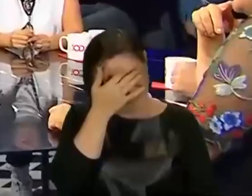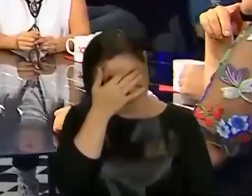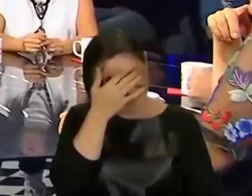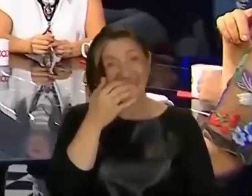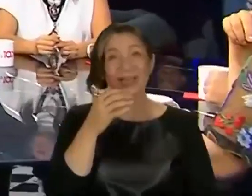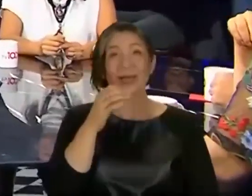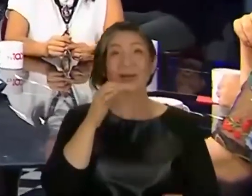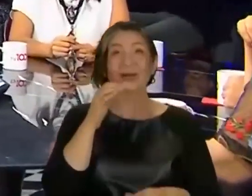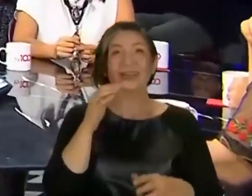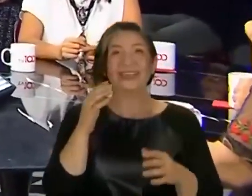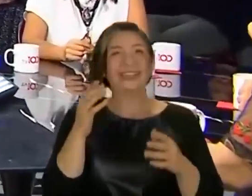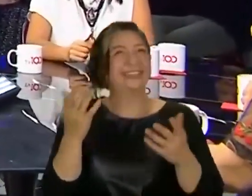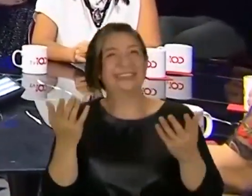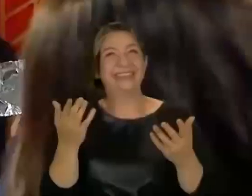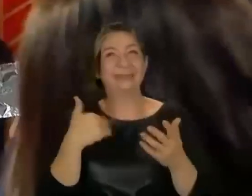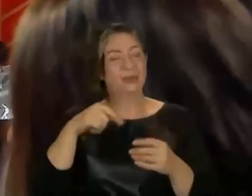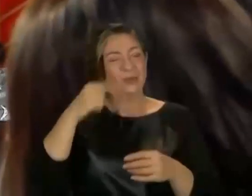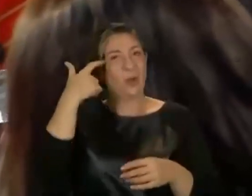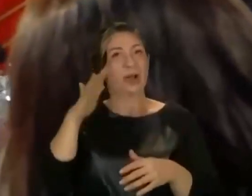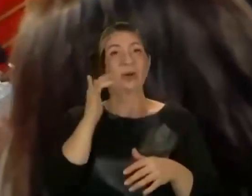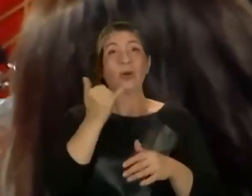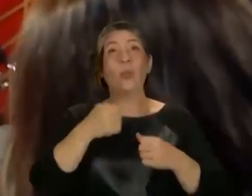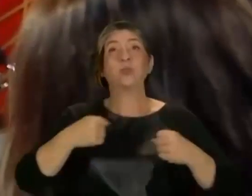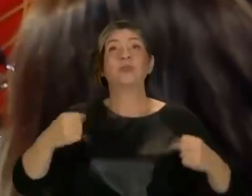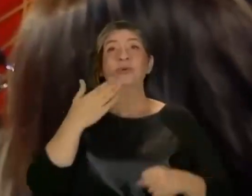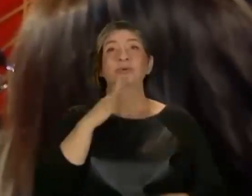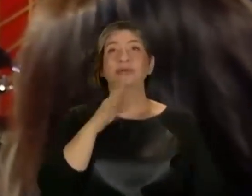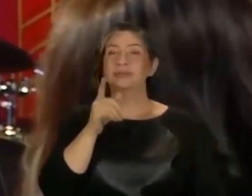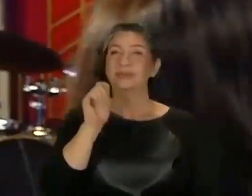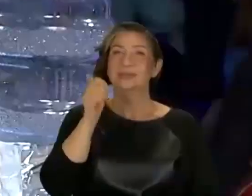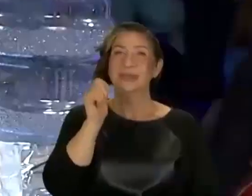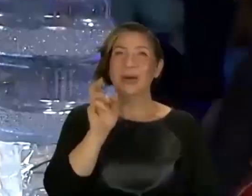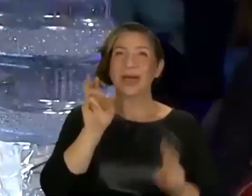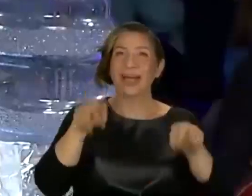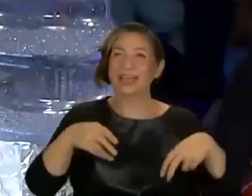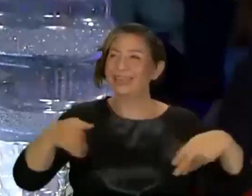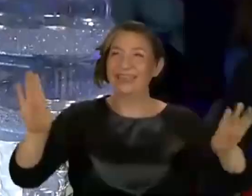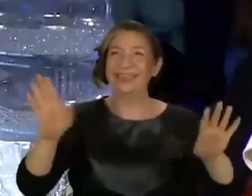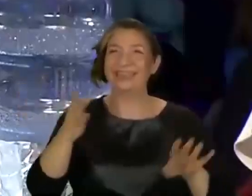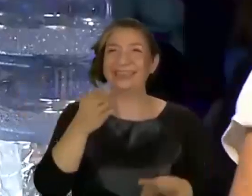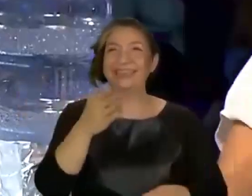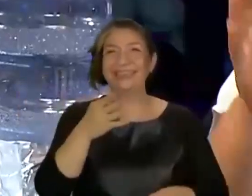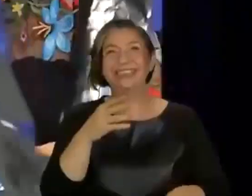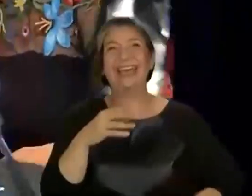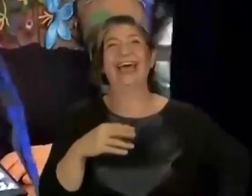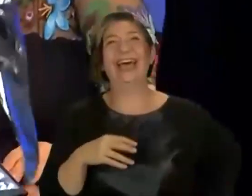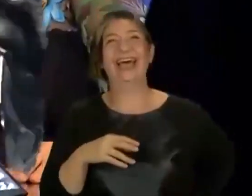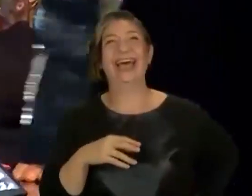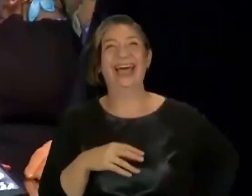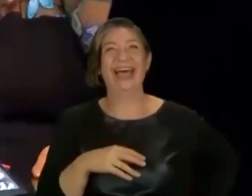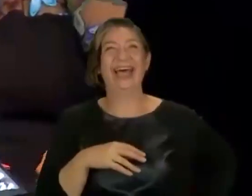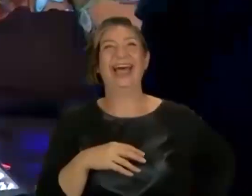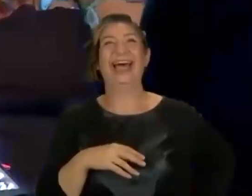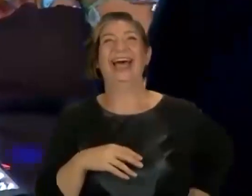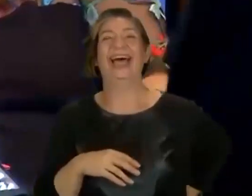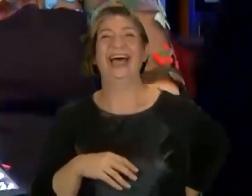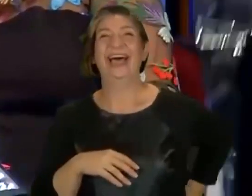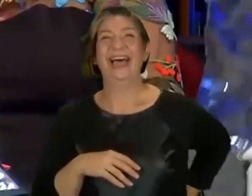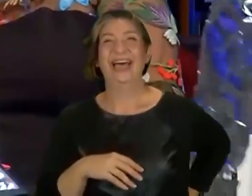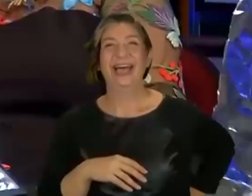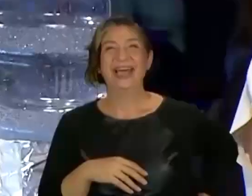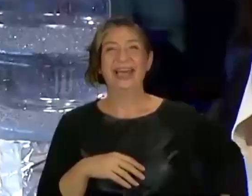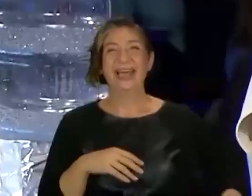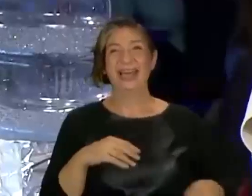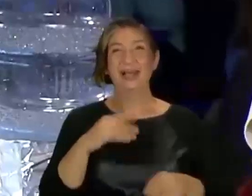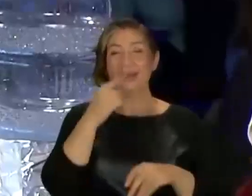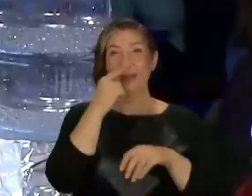gidiyor? Gerçekten ben şoktayım şu an. Siz ne zaman kalkarsınız? Bir yürüme var, bir yürülüyor.